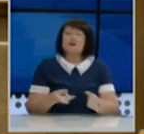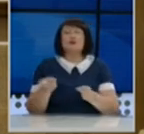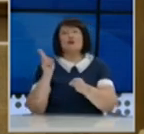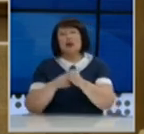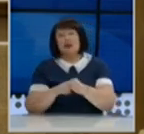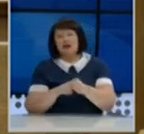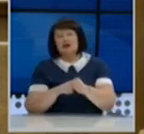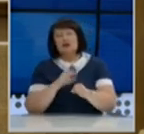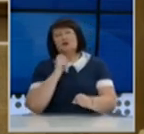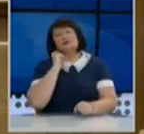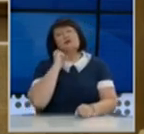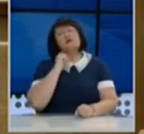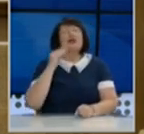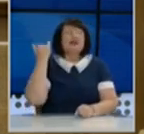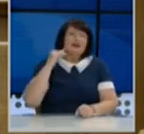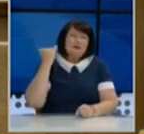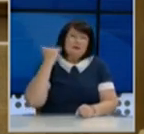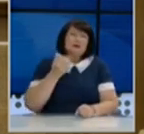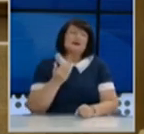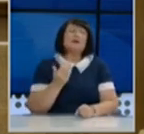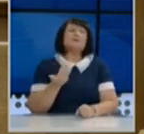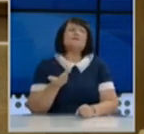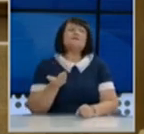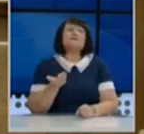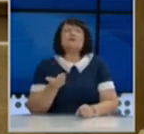θάνατο. Έχουν θύματα